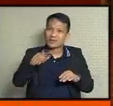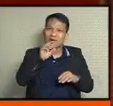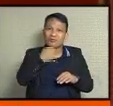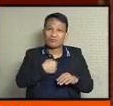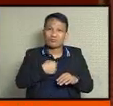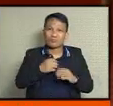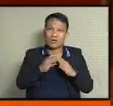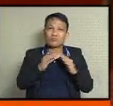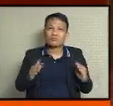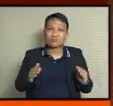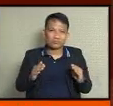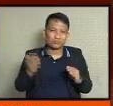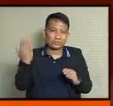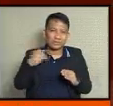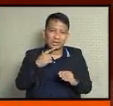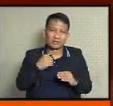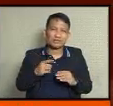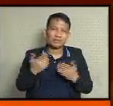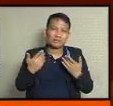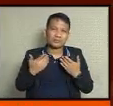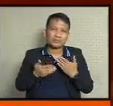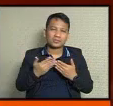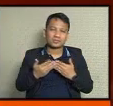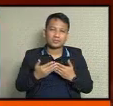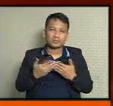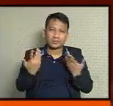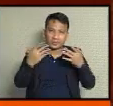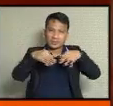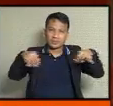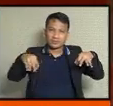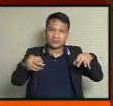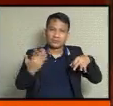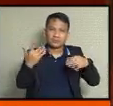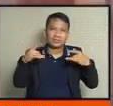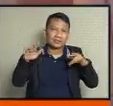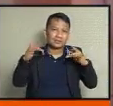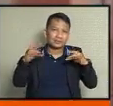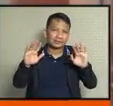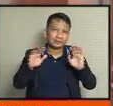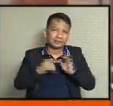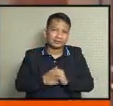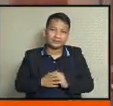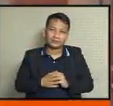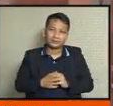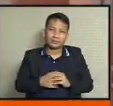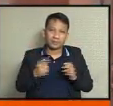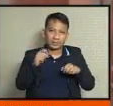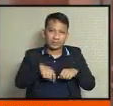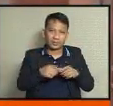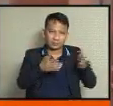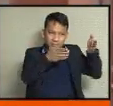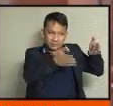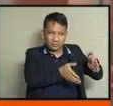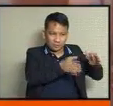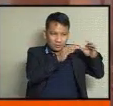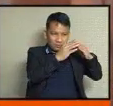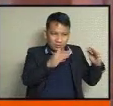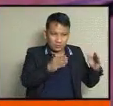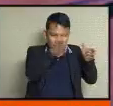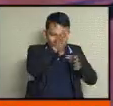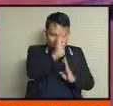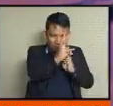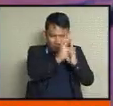So yung sunog na ay, yung mga second floor karamihan ay light materials. In between firewalls dapat. Para pagka nagkaroon ng